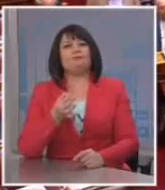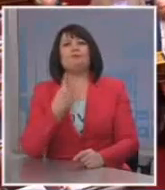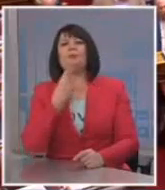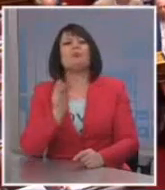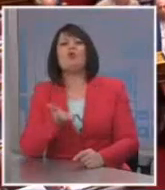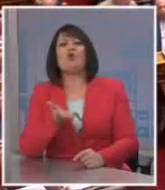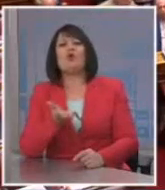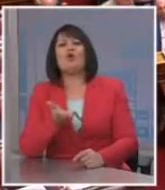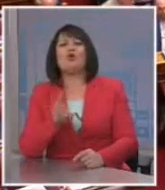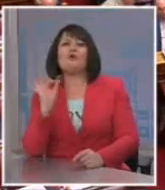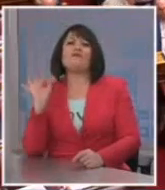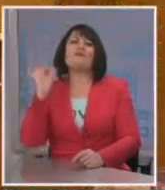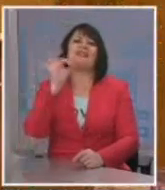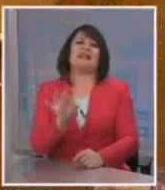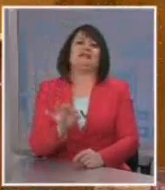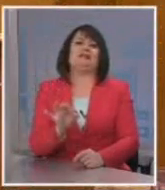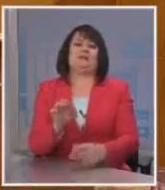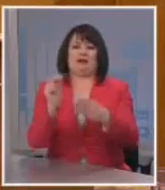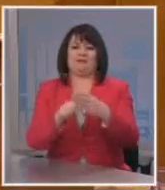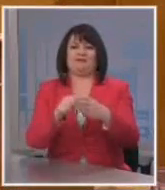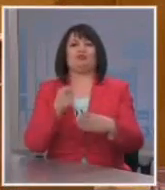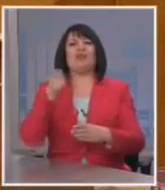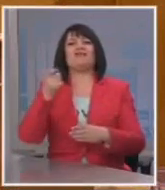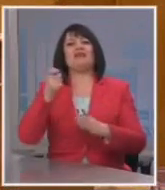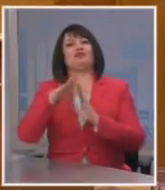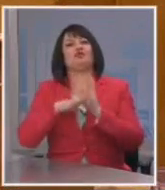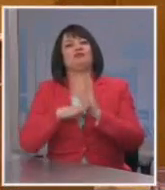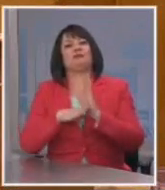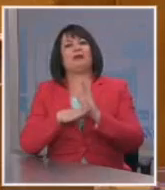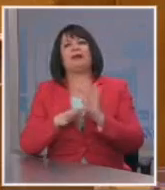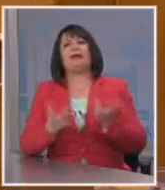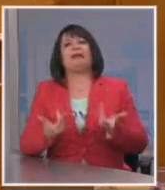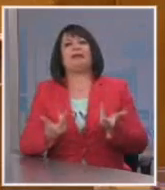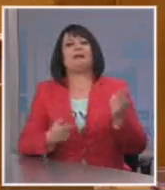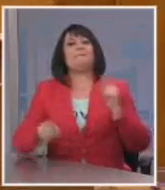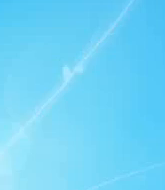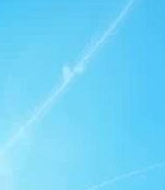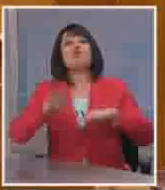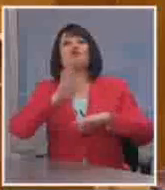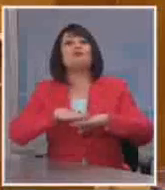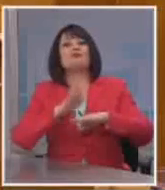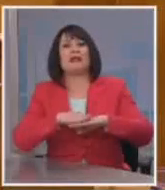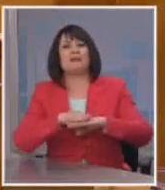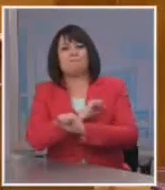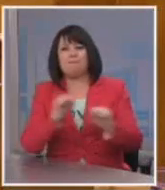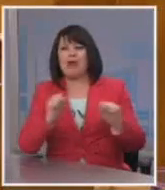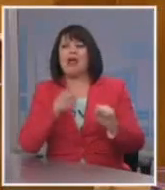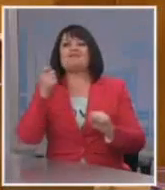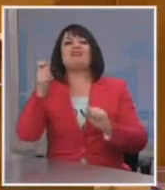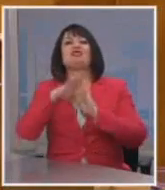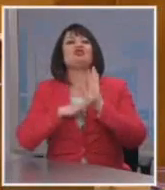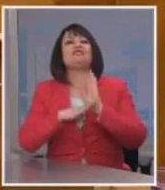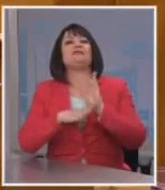λόγο φτάσαμε σήμερα στο να ψηφίζουμε ασφαλιστικό. Ποιοι είναι οι υπεύθυνοι για τη διάλυση του ασφαλιστικού συστήματος της χώρας?